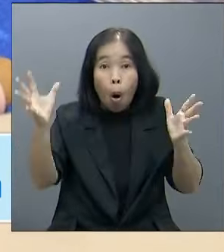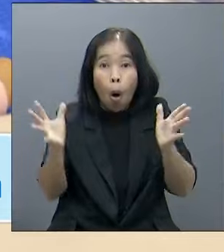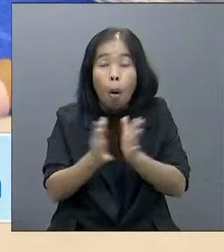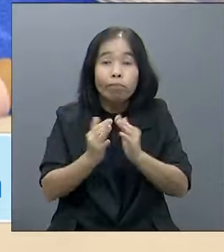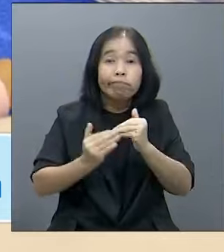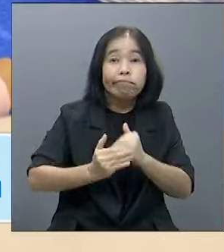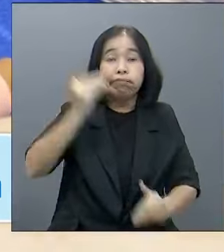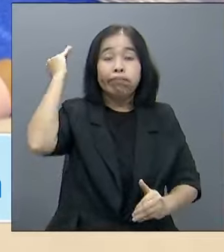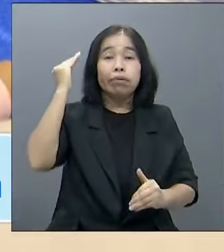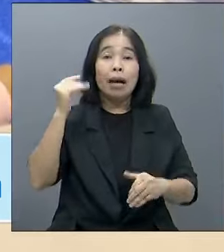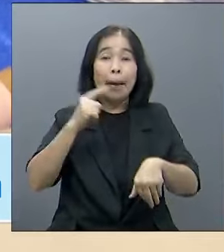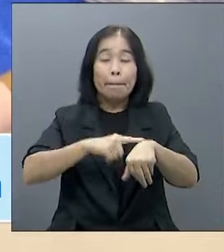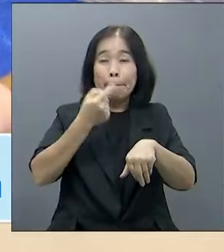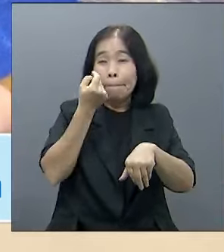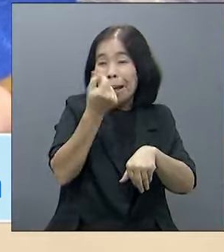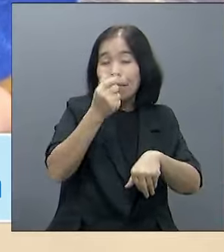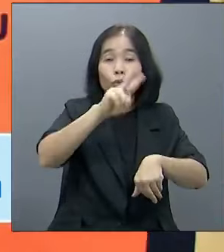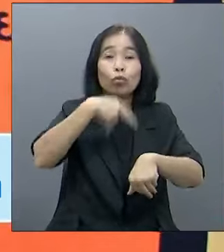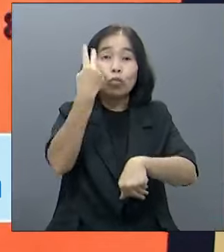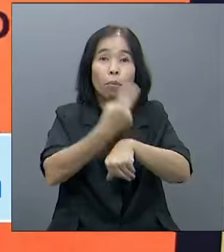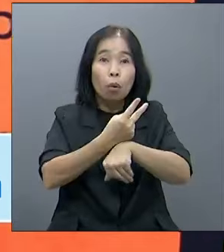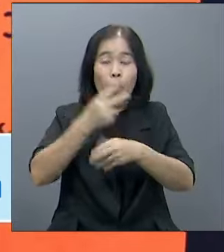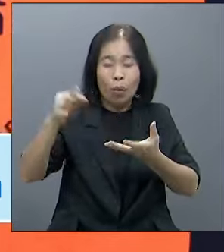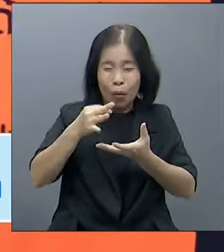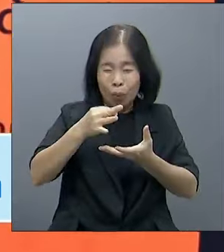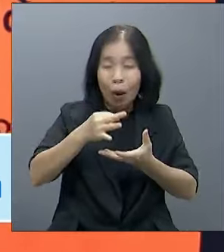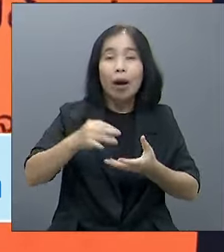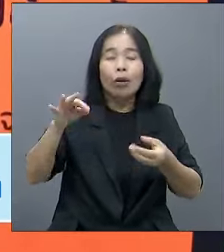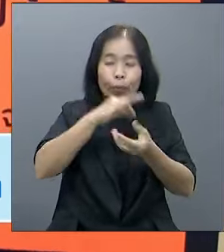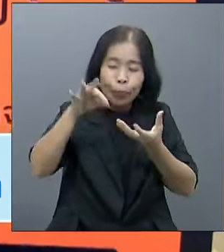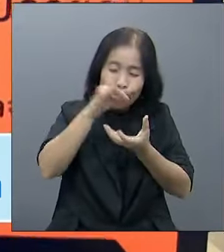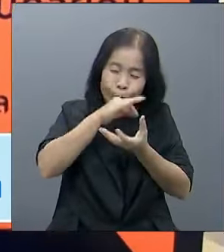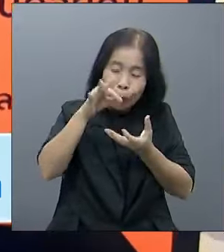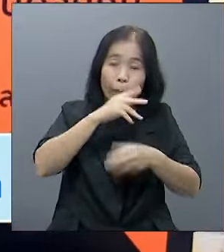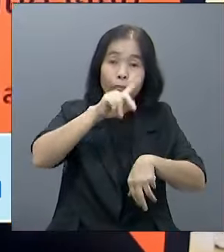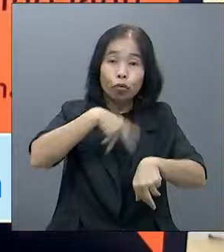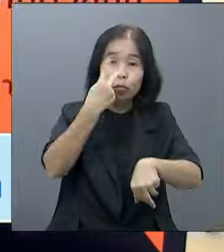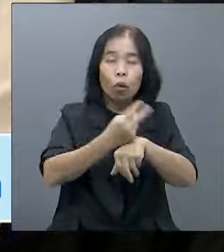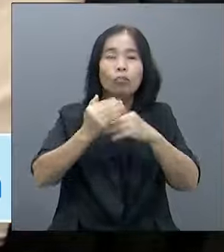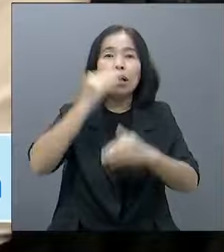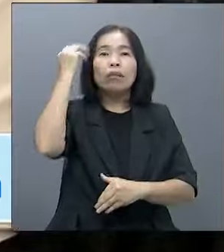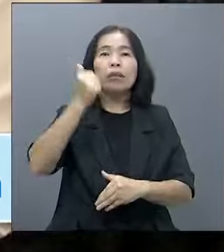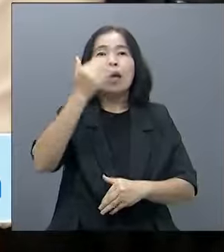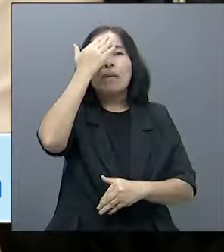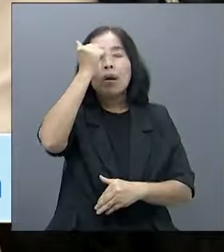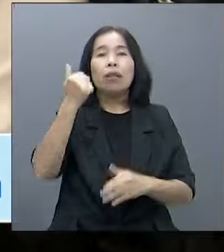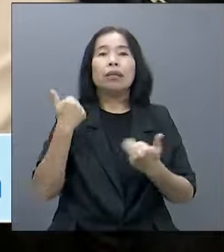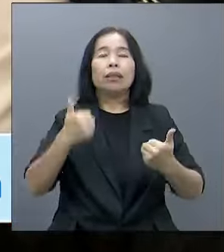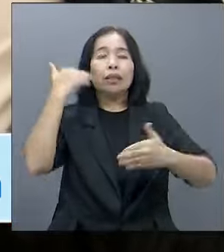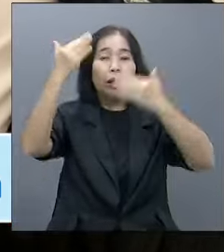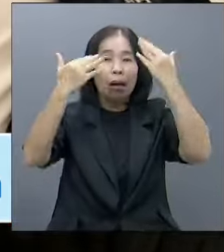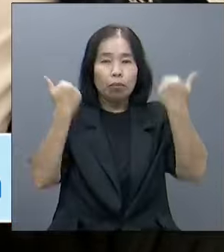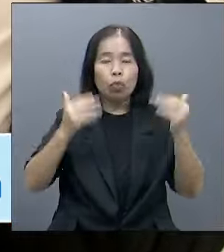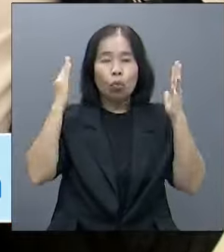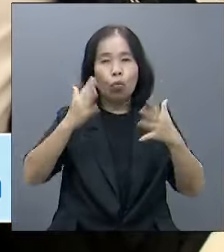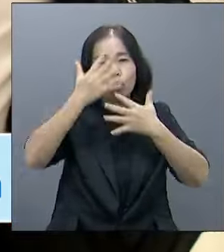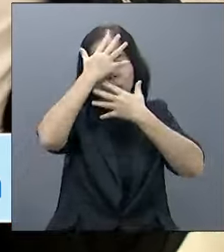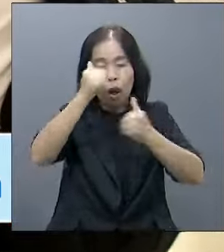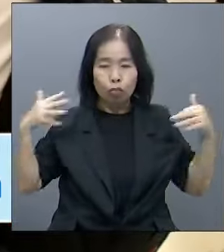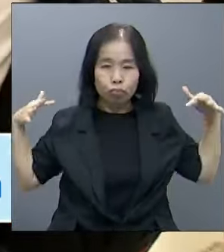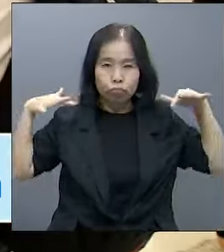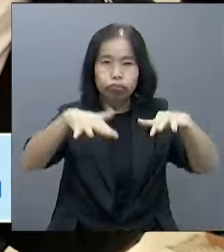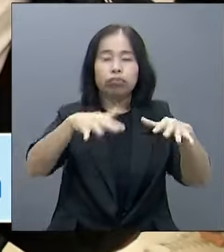ายในเวลาไม่ถึง2ชั่วโมงเท่านั้นภายหลังจากการมีกิจกรรมเพราะว่าแน่นอนว่ากิจกรรมนี้คนให้ความสนใจแล้วก็ให้ความร่วมมือเ